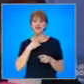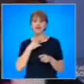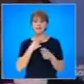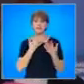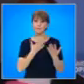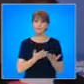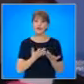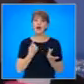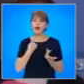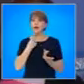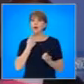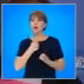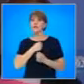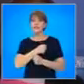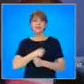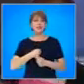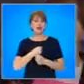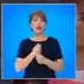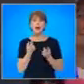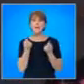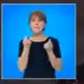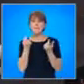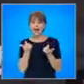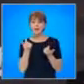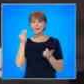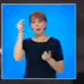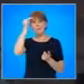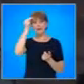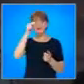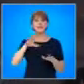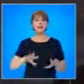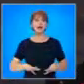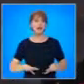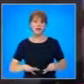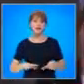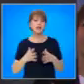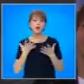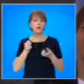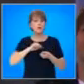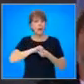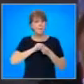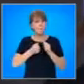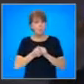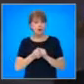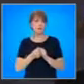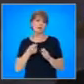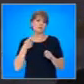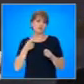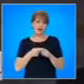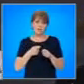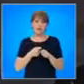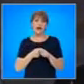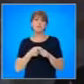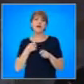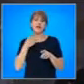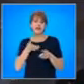За съжаление, малко сме българските граждани, които се борим да се реализират